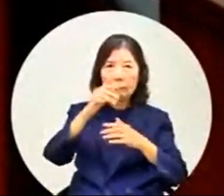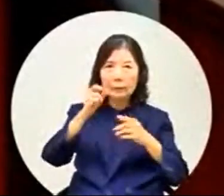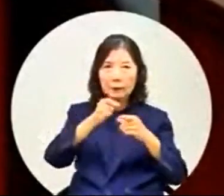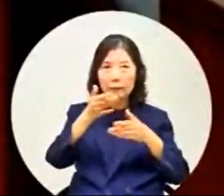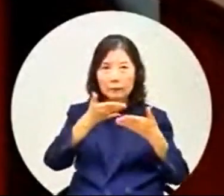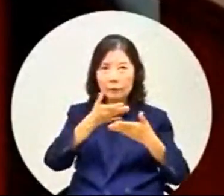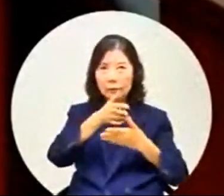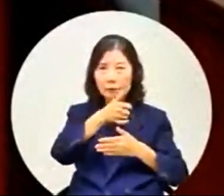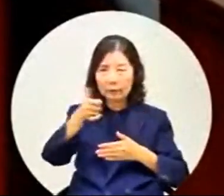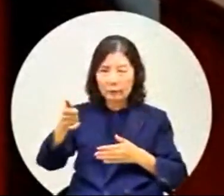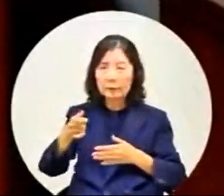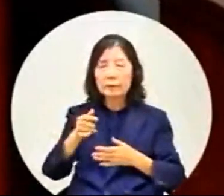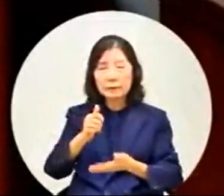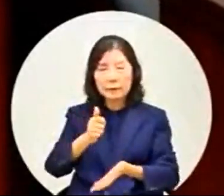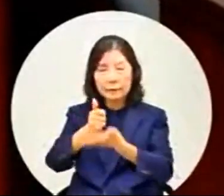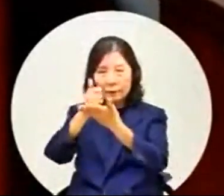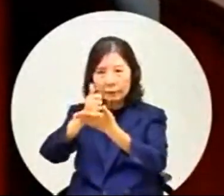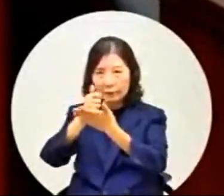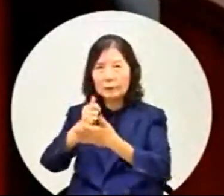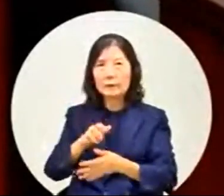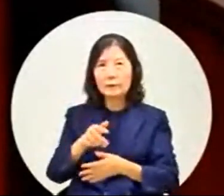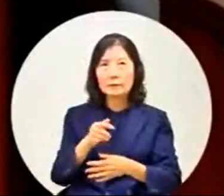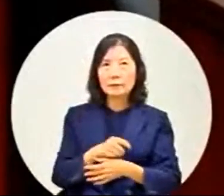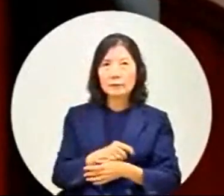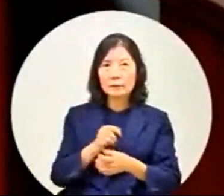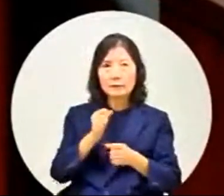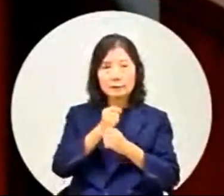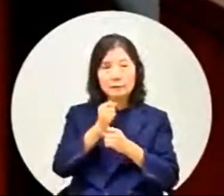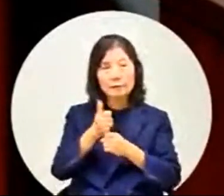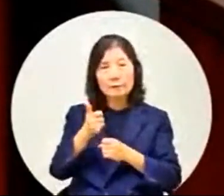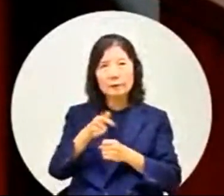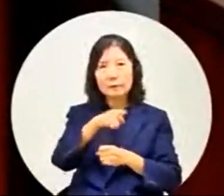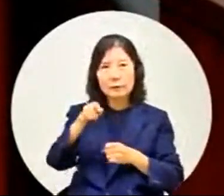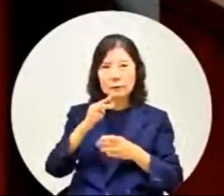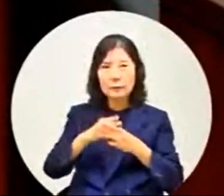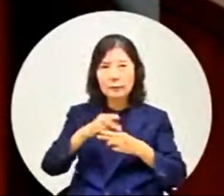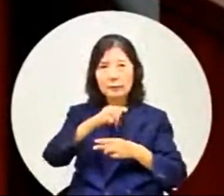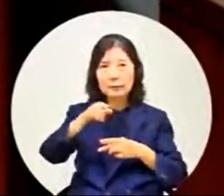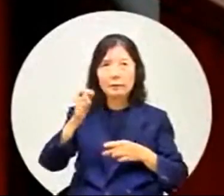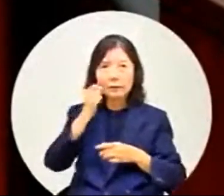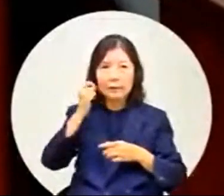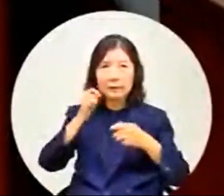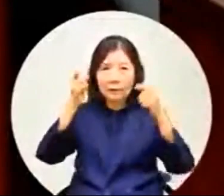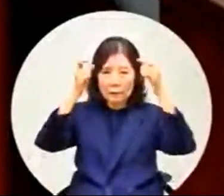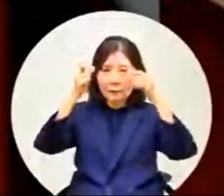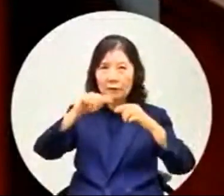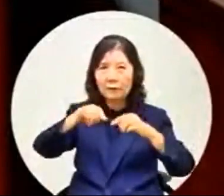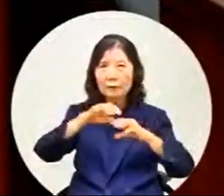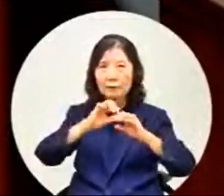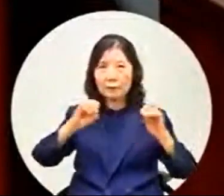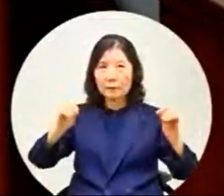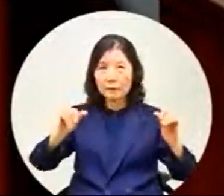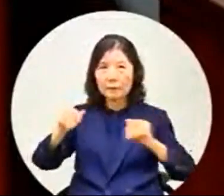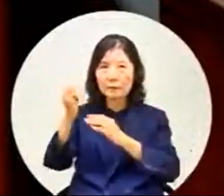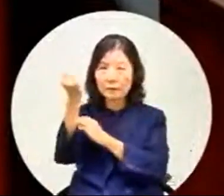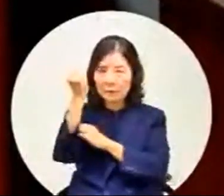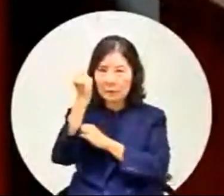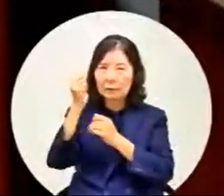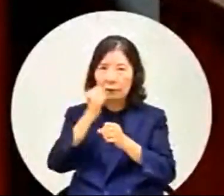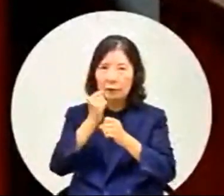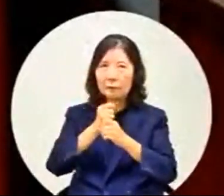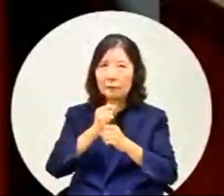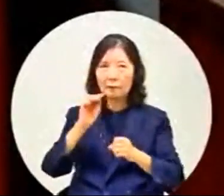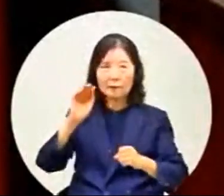都表示非常的感谢，也予以肯定。因为我相信大家都是爱高雄这块土地，都非常认真努力在做事，但